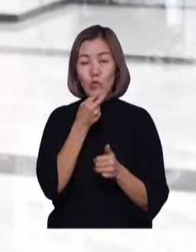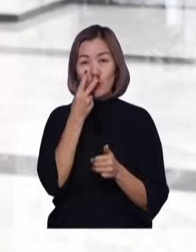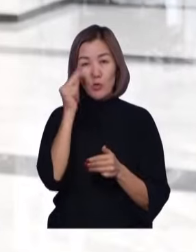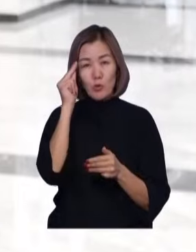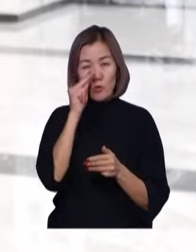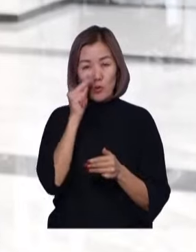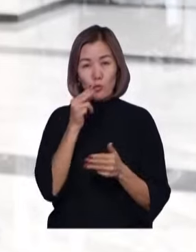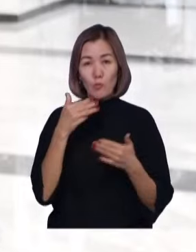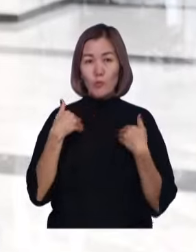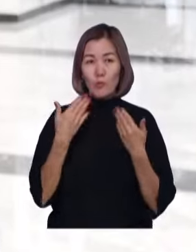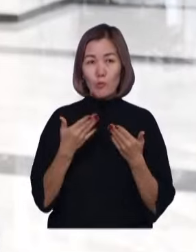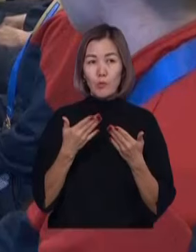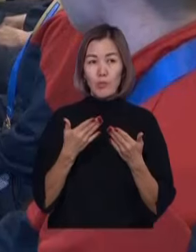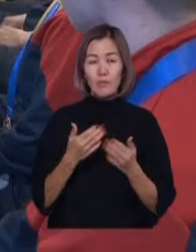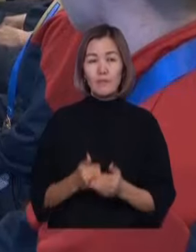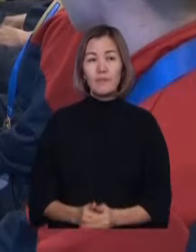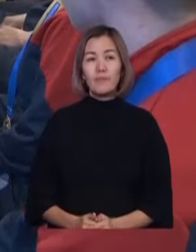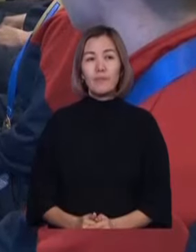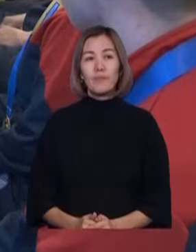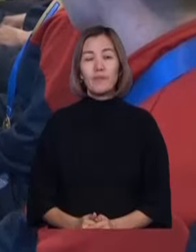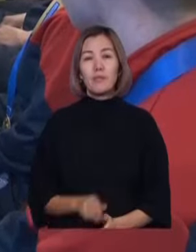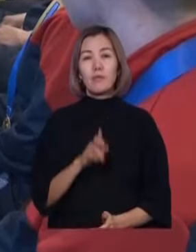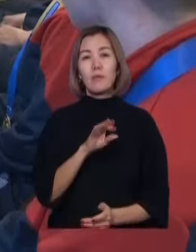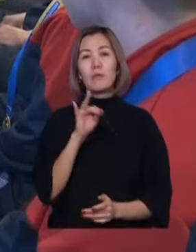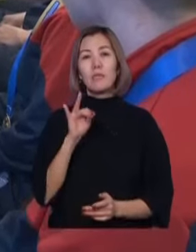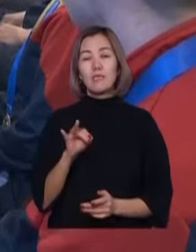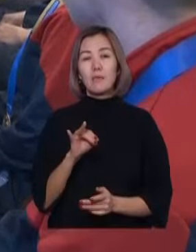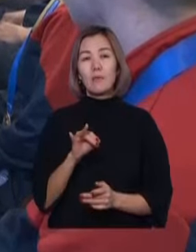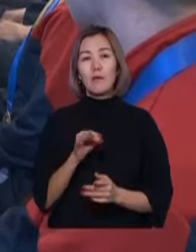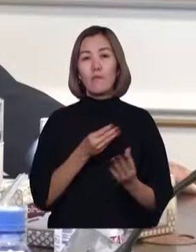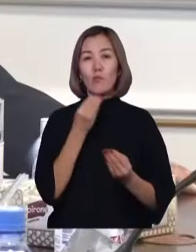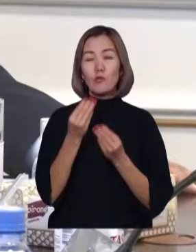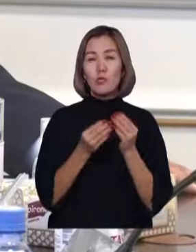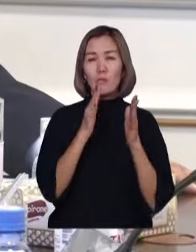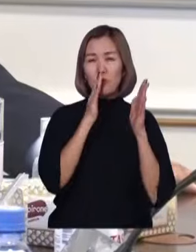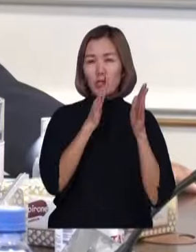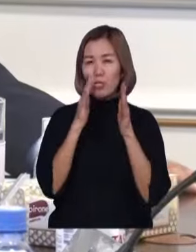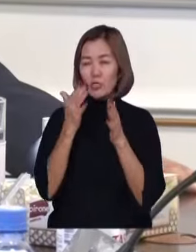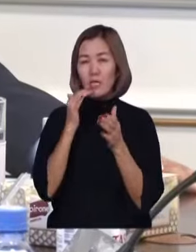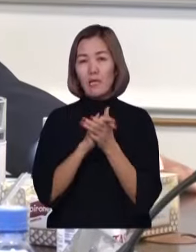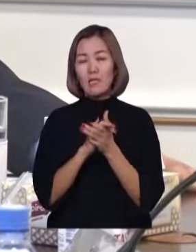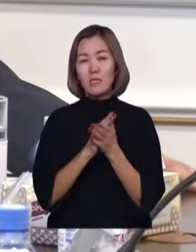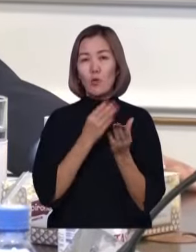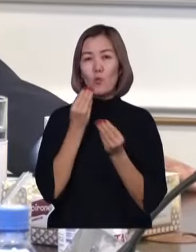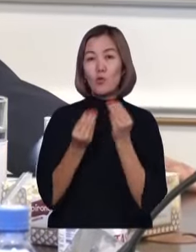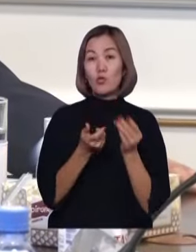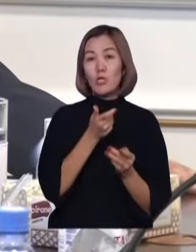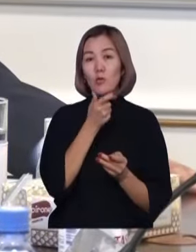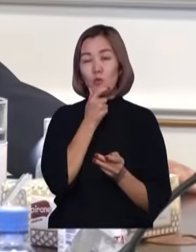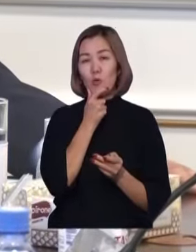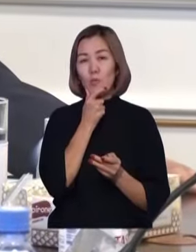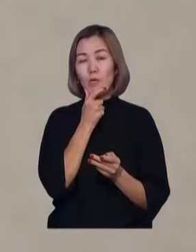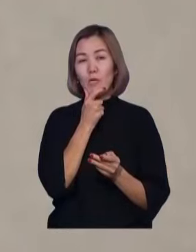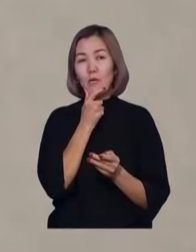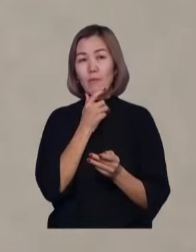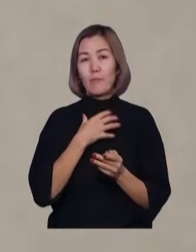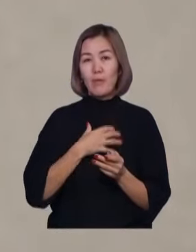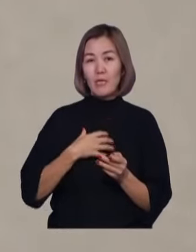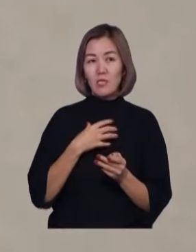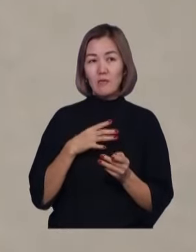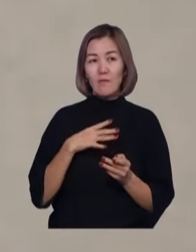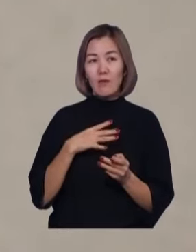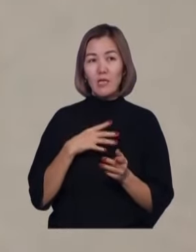өз-өздерін көрсететін уақыт көп. Бейбіт Исабаев әр ойыншымен жеке-жеке танысты. Клубтың әр ойынын тамашалағанын айтып, жанкүйер болғандығын жеткізді.